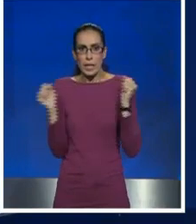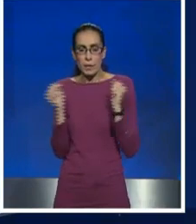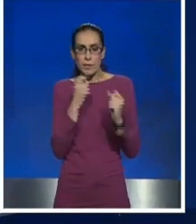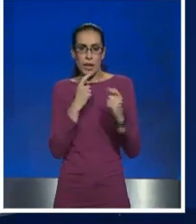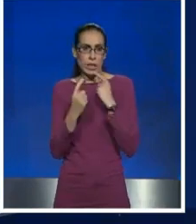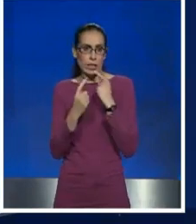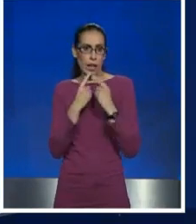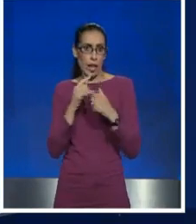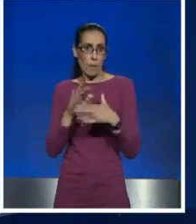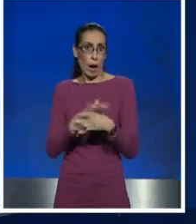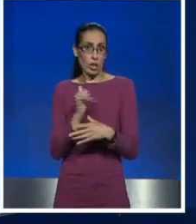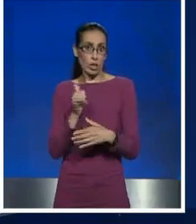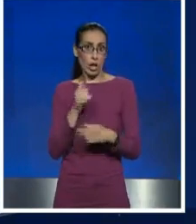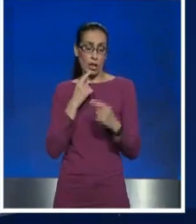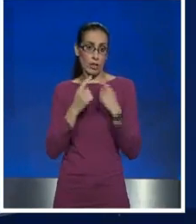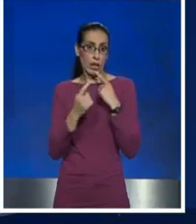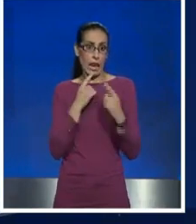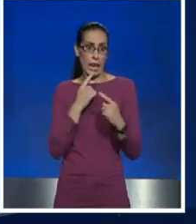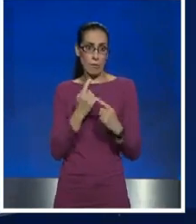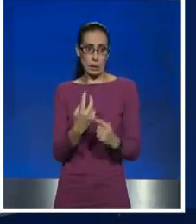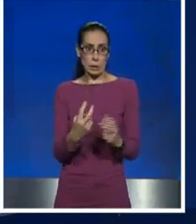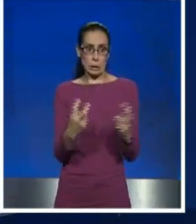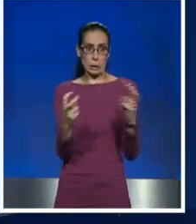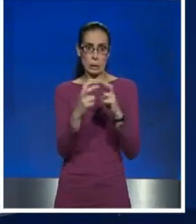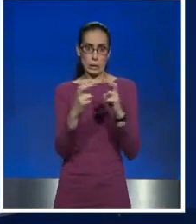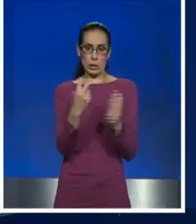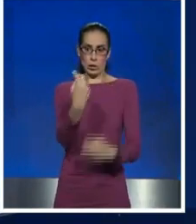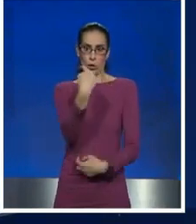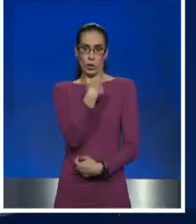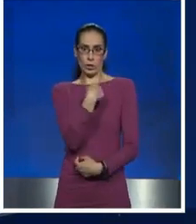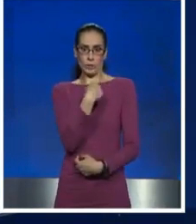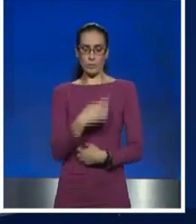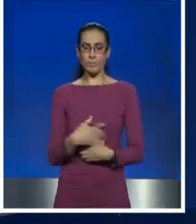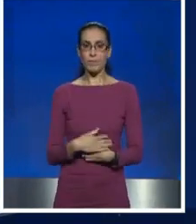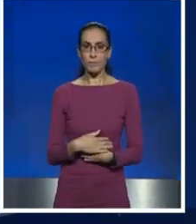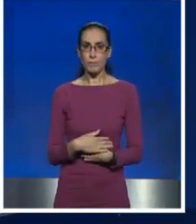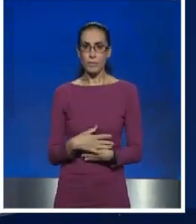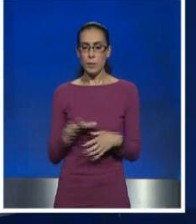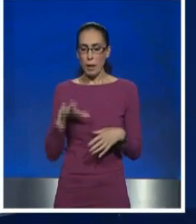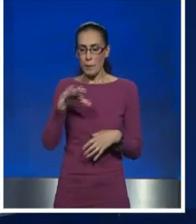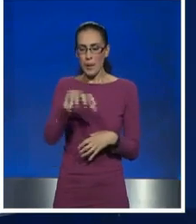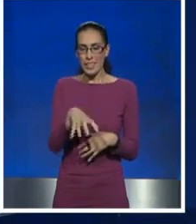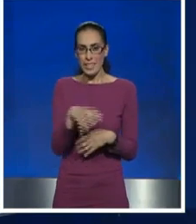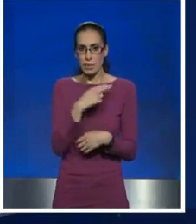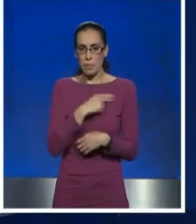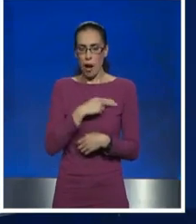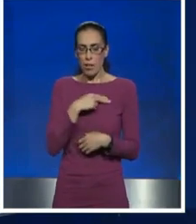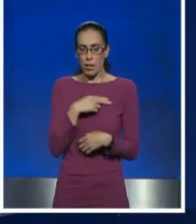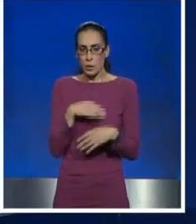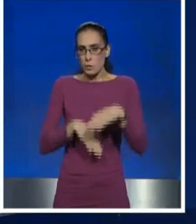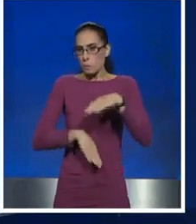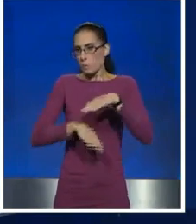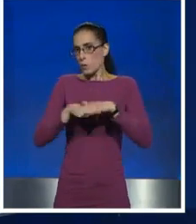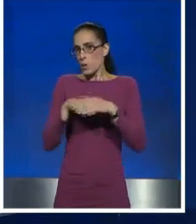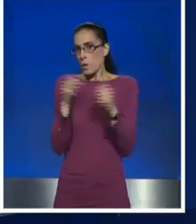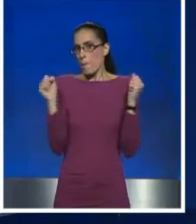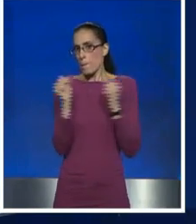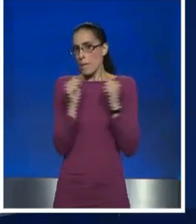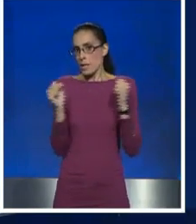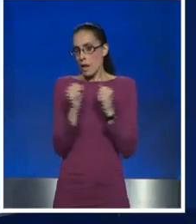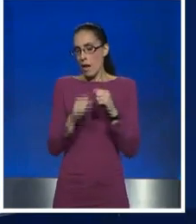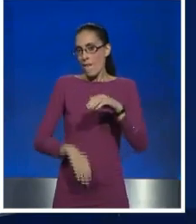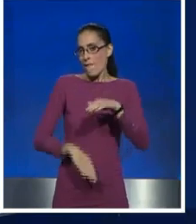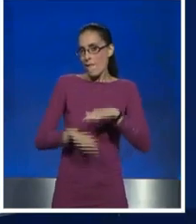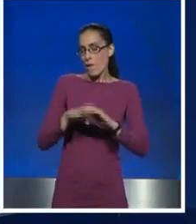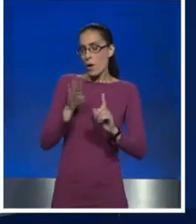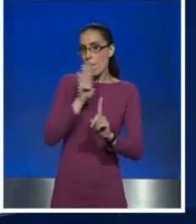ipattu ilek. Spiċċajna pajjiż maħkum mill-biża, maħkum mill-bullies.